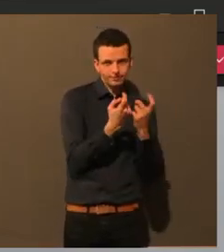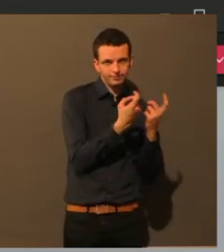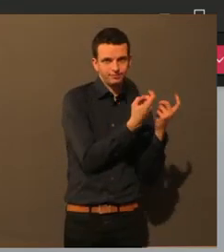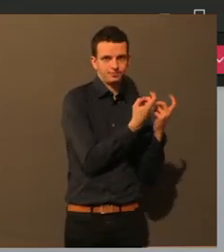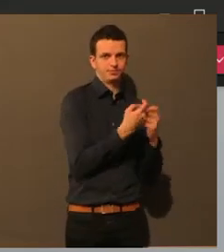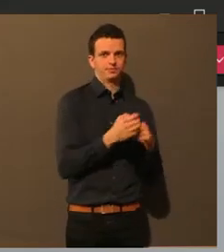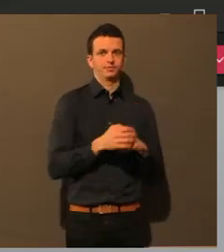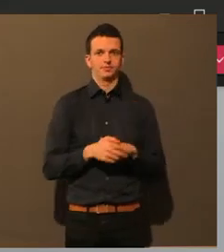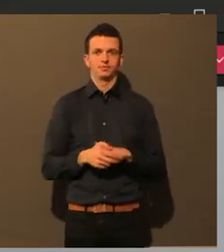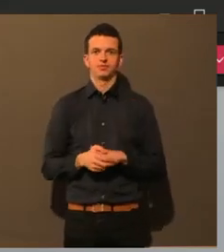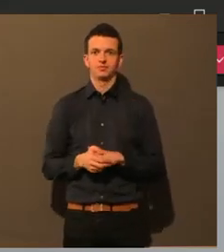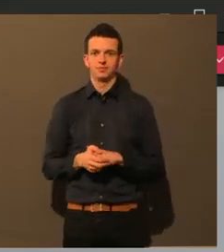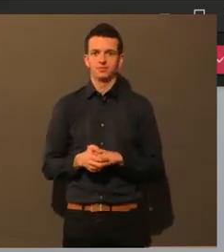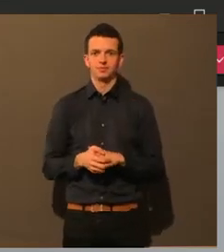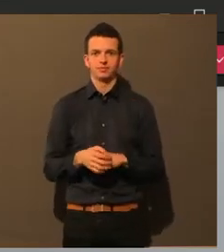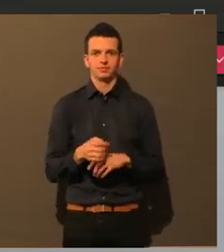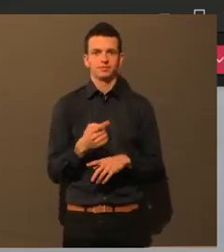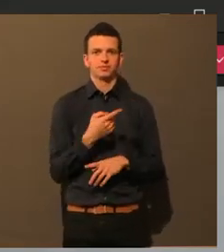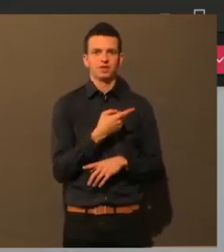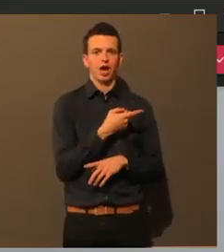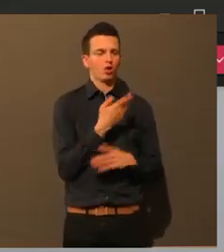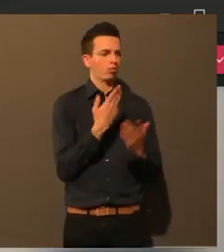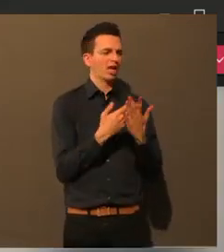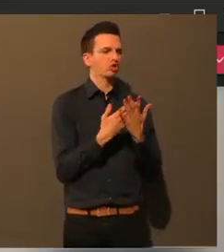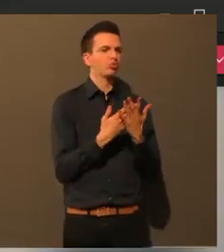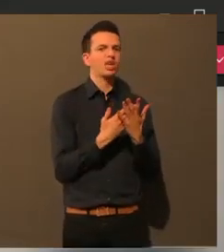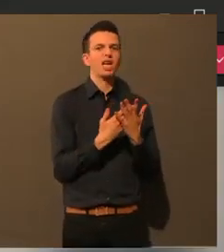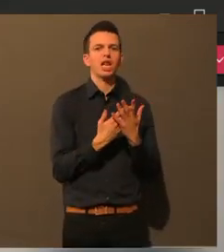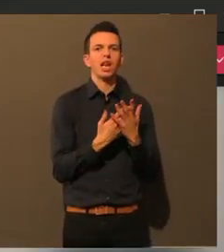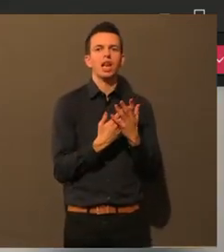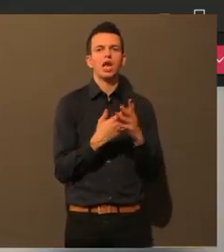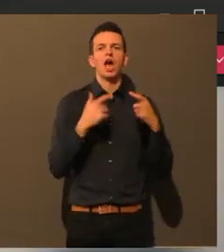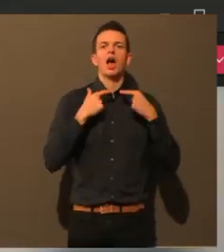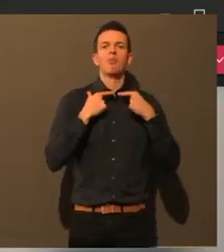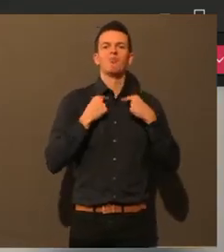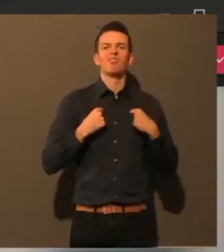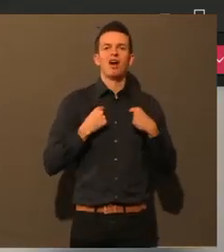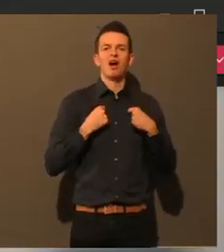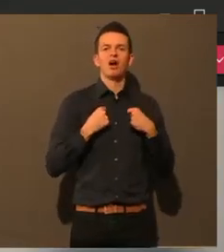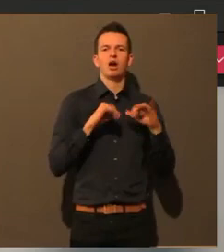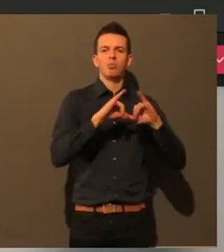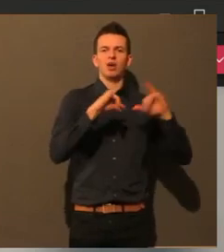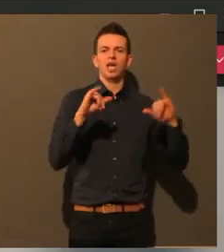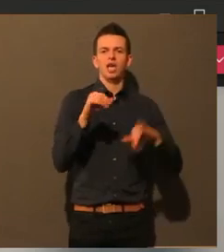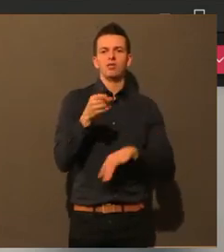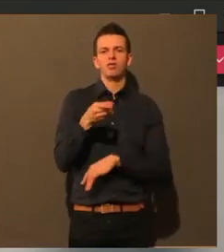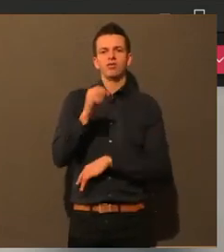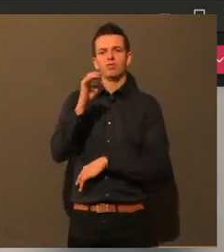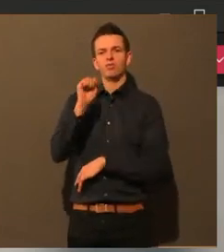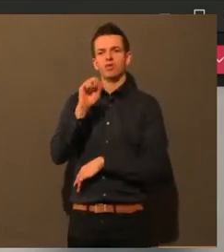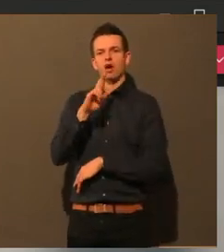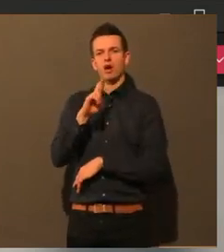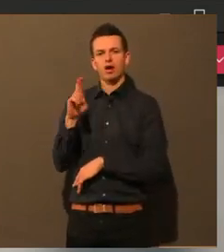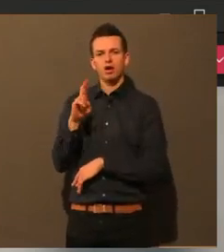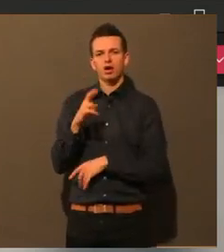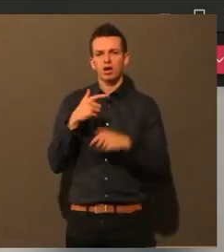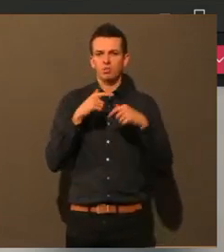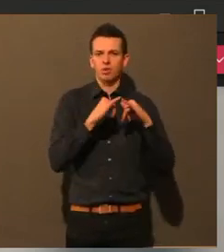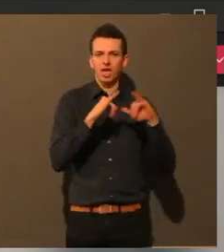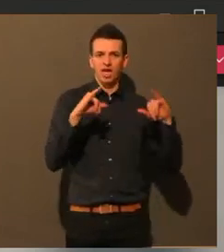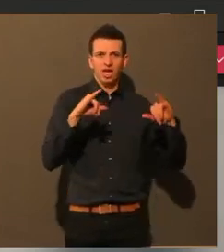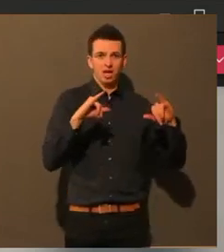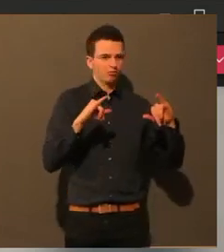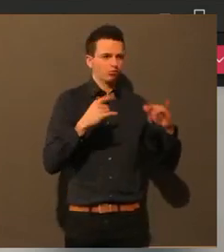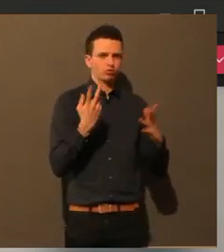die da vielleicht, die haben ja glaube ich auch immer so ihre Pfarrbriefe und so weiter, vielleicht kann man es da ja auch nochmal machen. Ich glaube, die werden ja auch kostenlos verteilt, dass man es da vielleicht auch nochmal